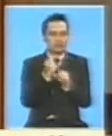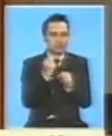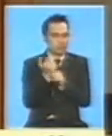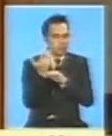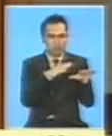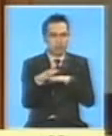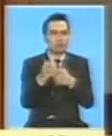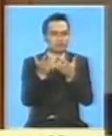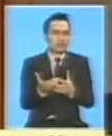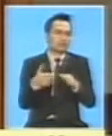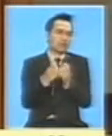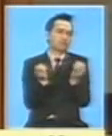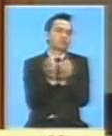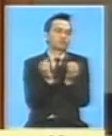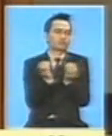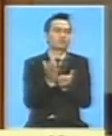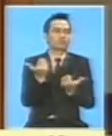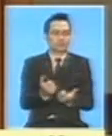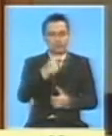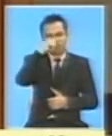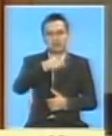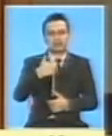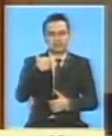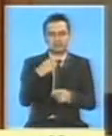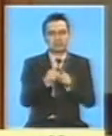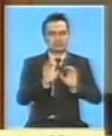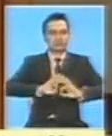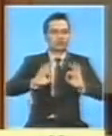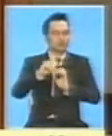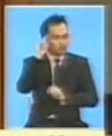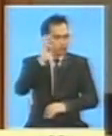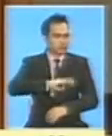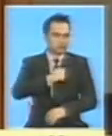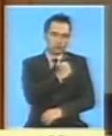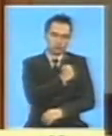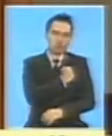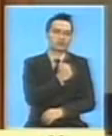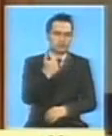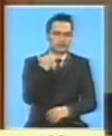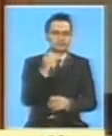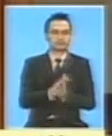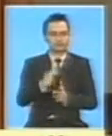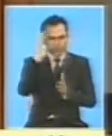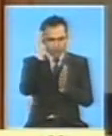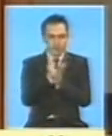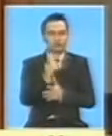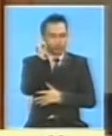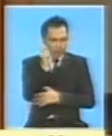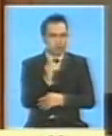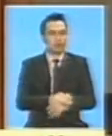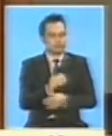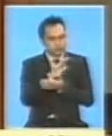ที่เลยทีเดียวมันก็มีปัญหาหมดอ่ะคนไทยก็อย่างเงี้ยนะก็ต้องอดทนจะทำยังไงเจ้าที่ตำรวจก็ต้องสุภาพเรียบร้